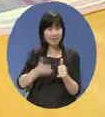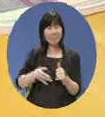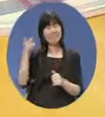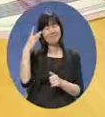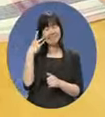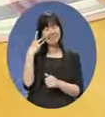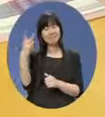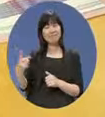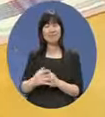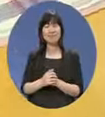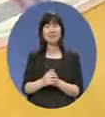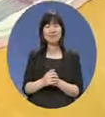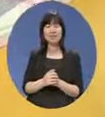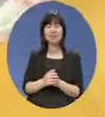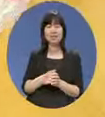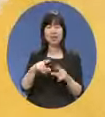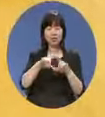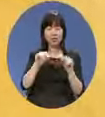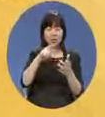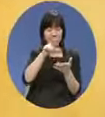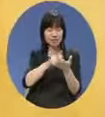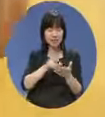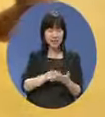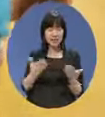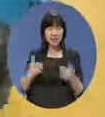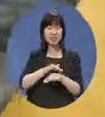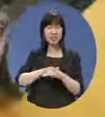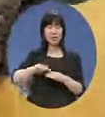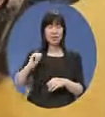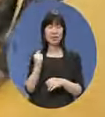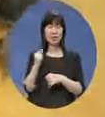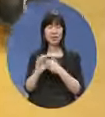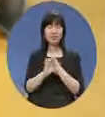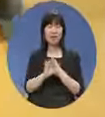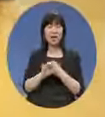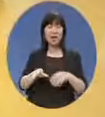쿠폰에 적힌 일을 잘해낸 아이들을 이불에 앉히고 마치